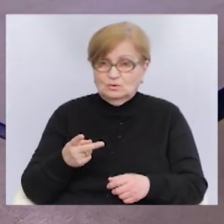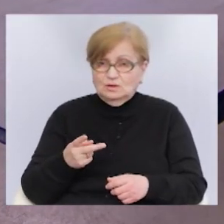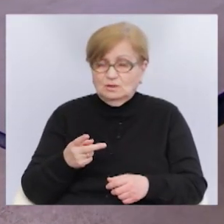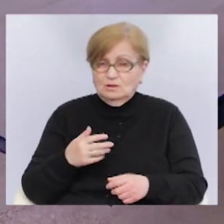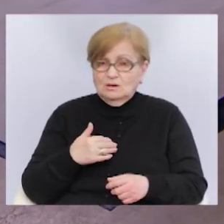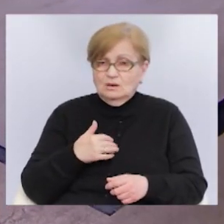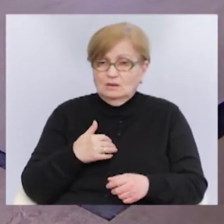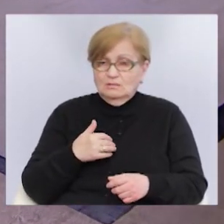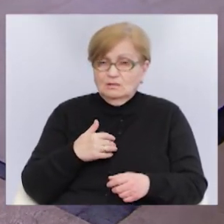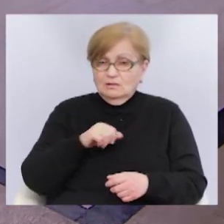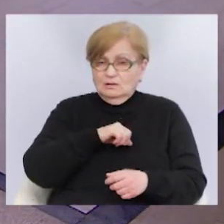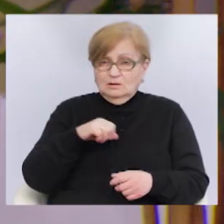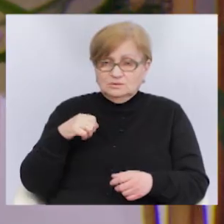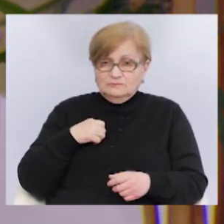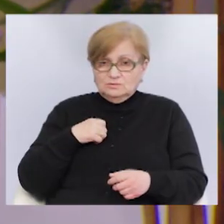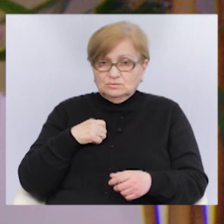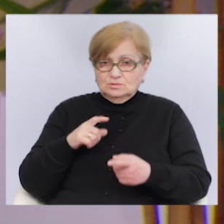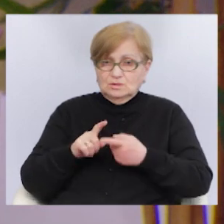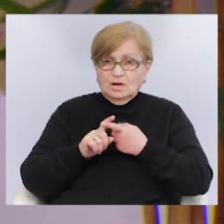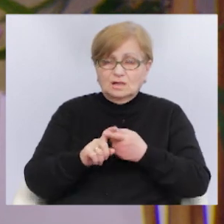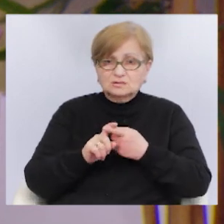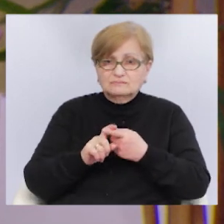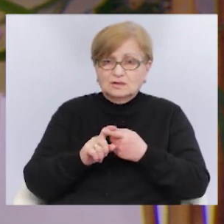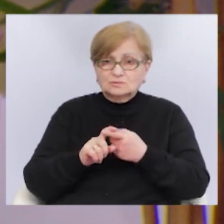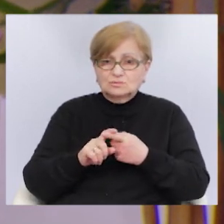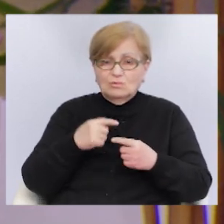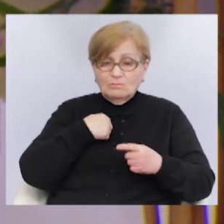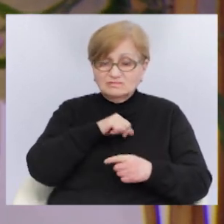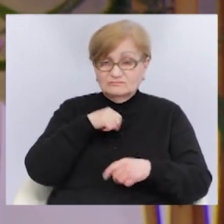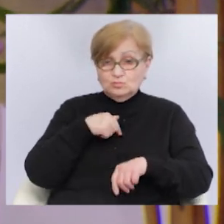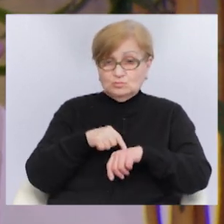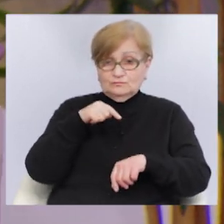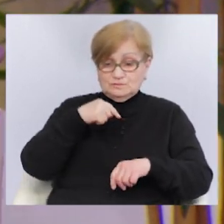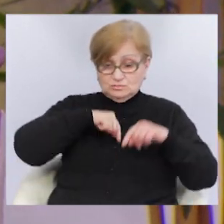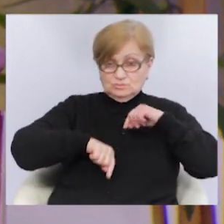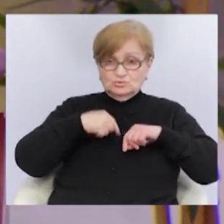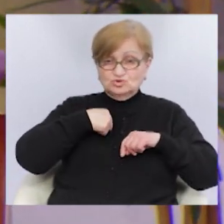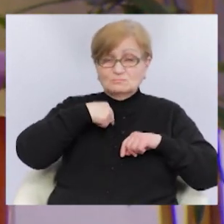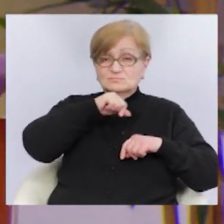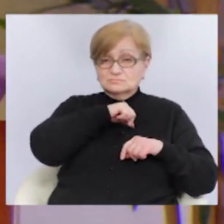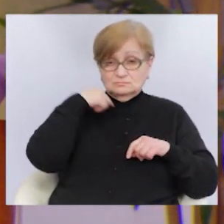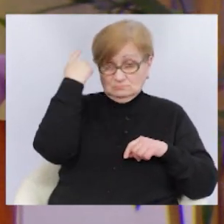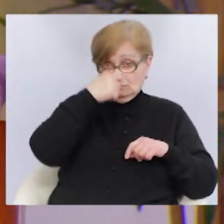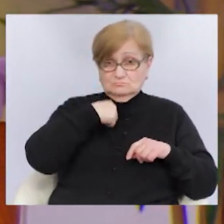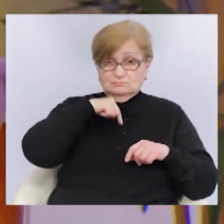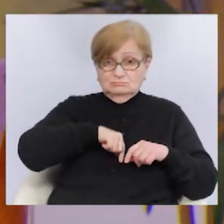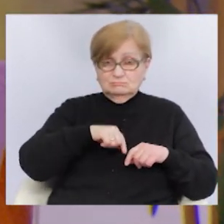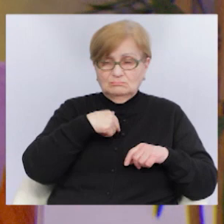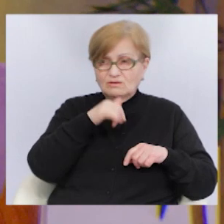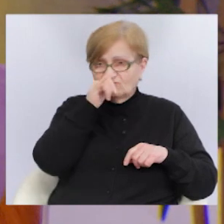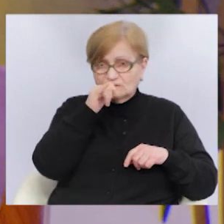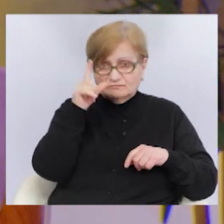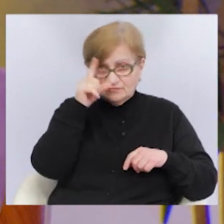მე არ დავკარგო კავშირი ჩემს საკუთარ თავთან, რომ მე ვიგრძნო რა ხდება ჩემში. ის რომ ვეღარ